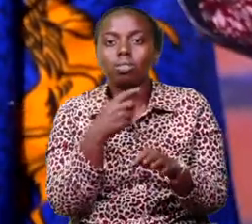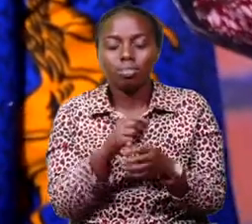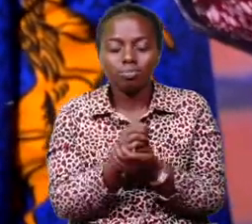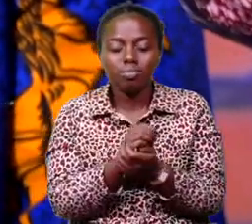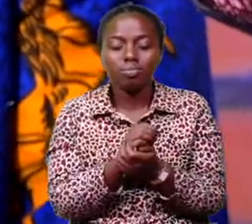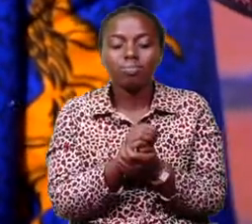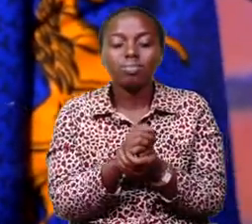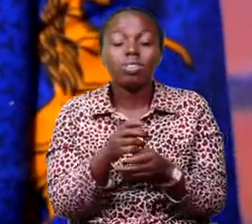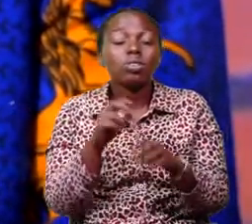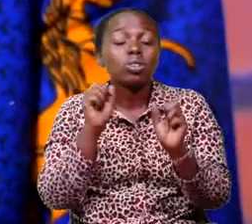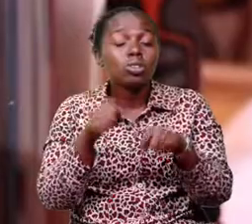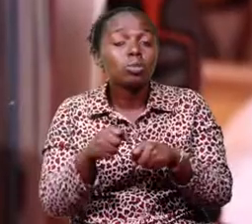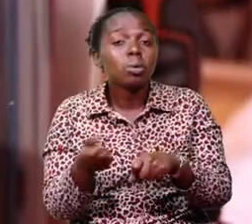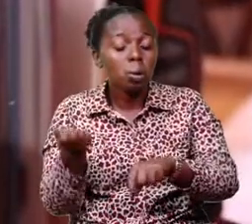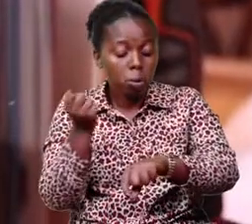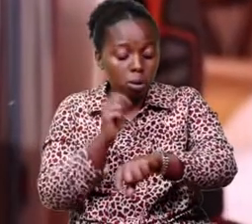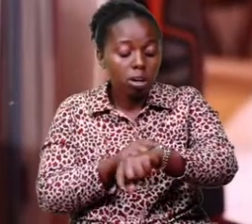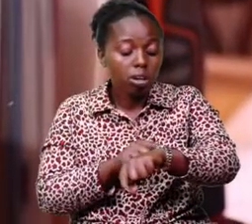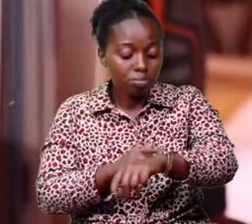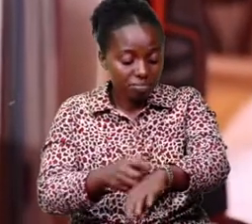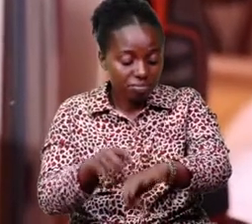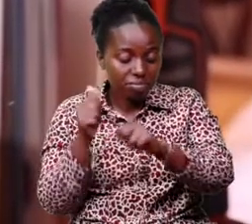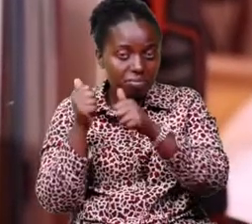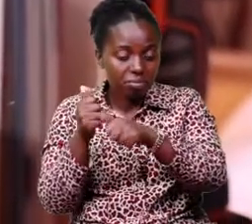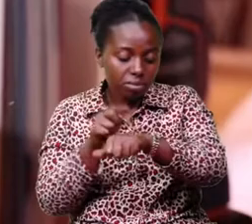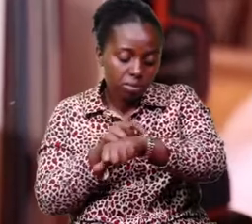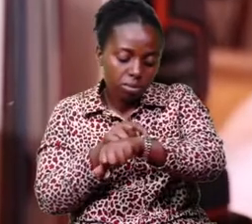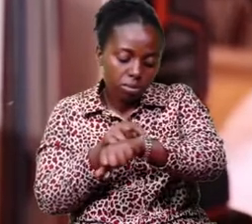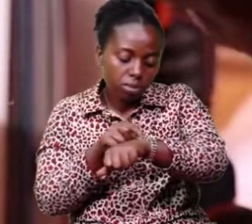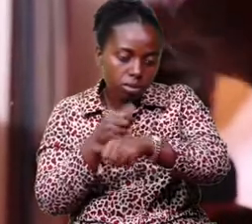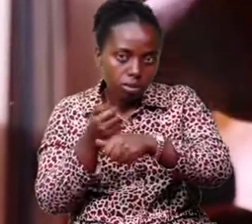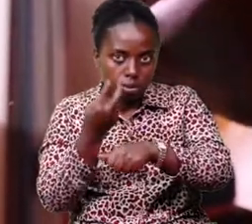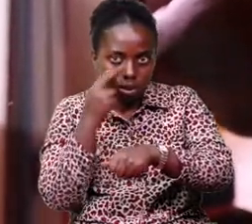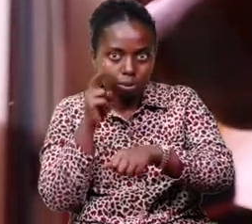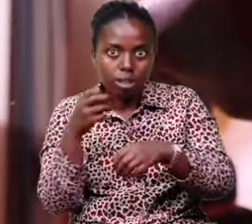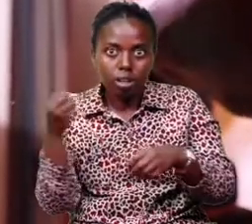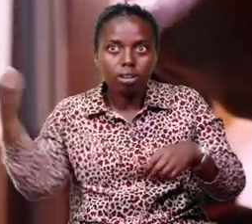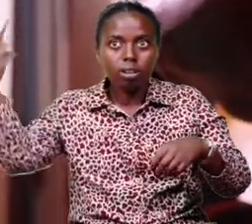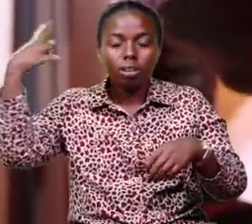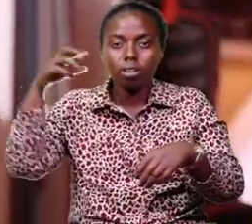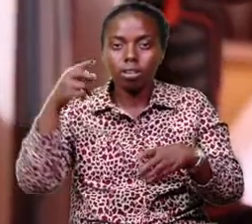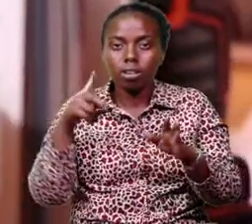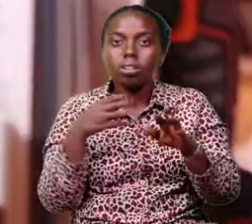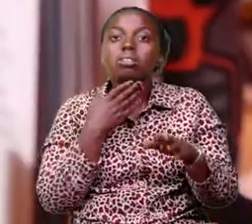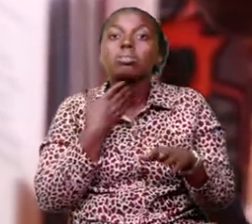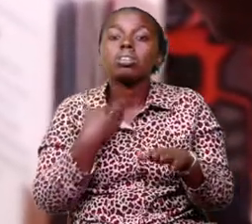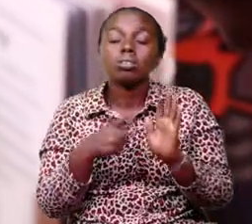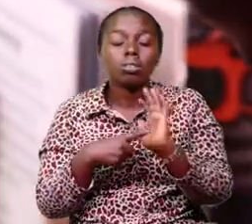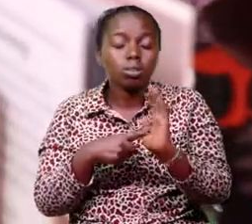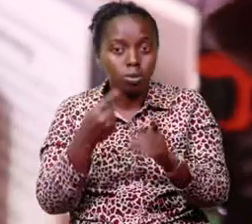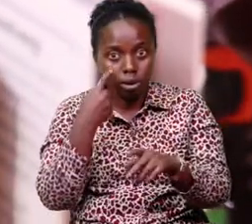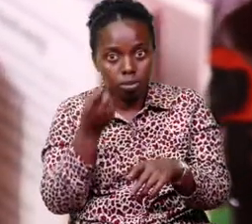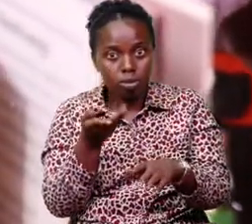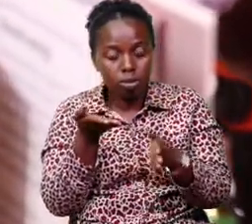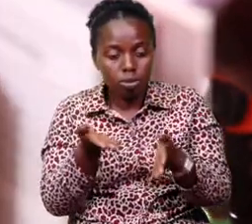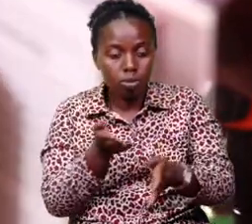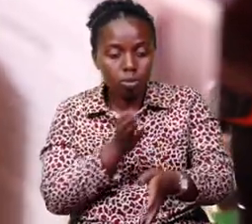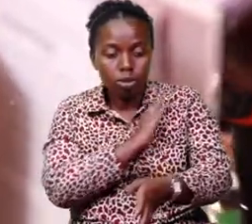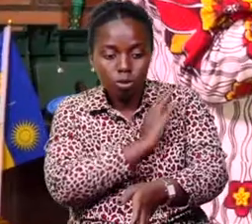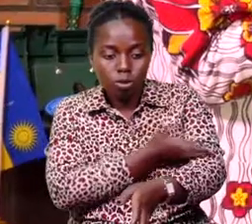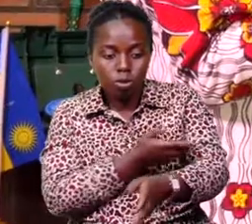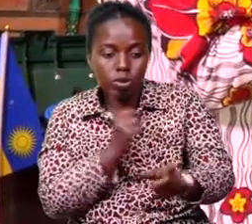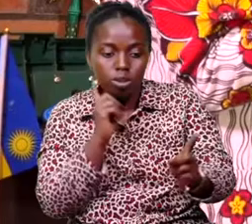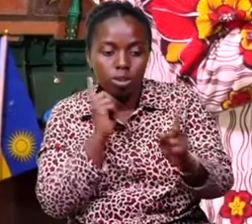Akatwa agashira ku gihe byari cyo cyose ariko urabona ko katse nibyo nashaka kukwereka. Urabona ko ingufu zivuye